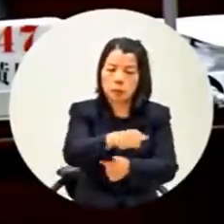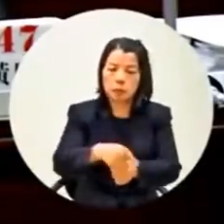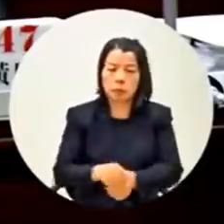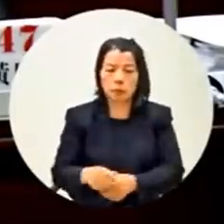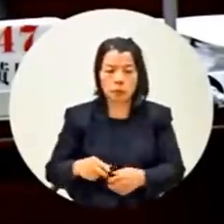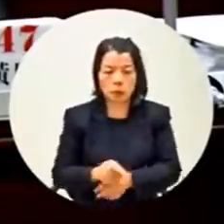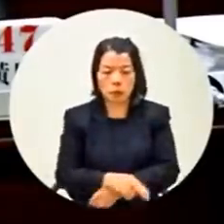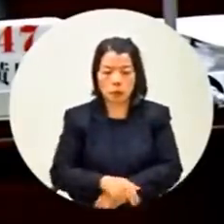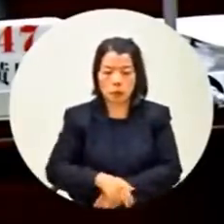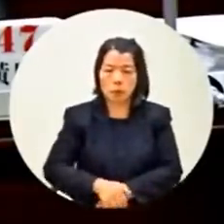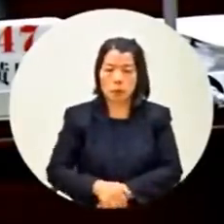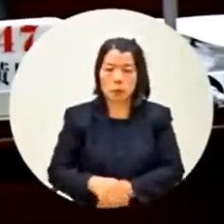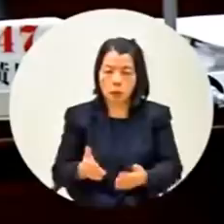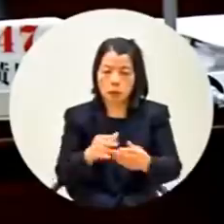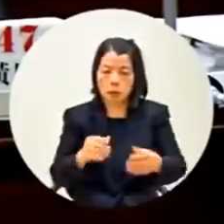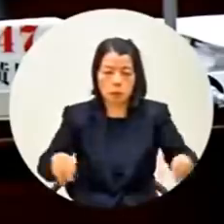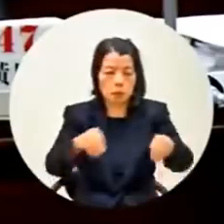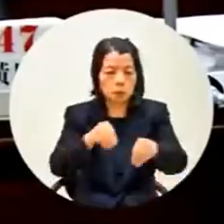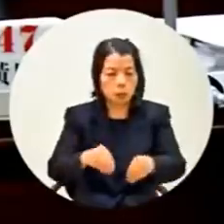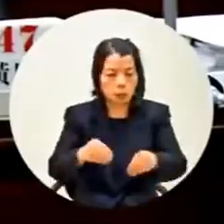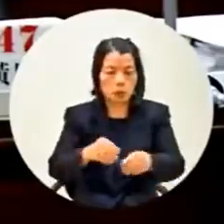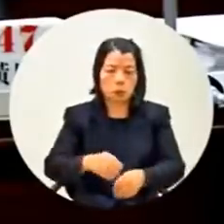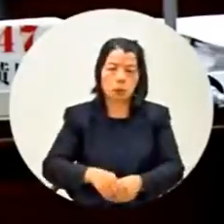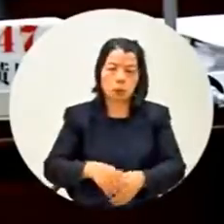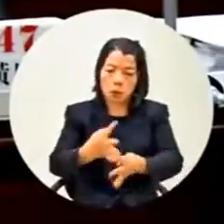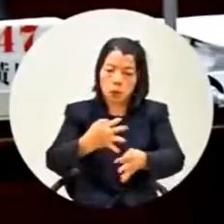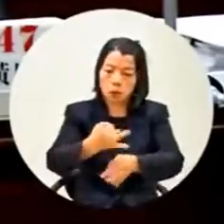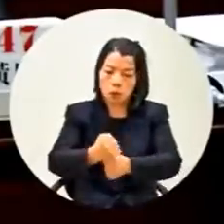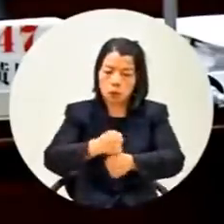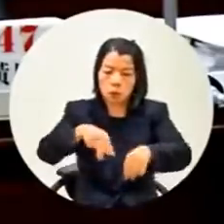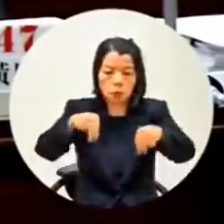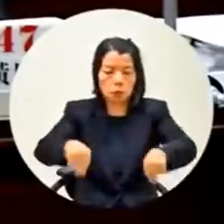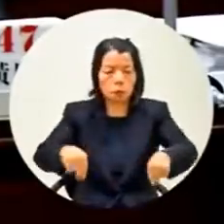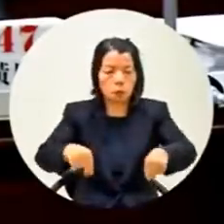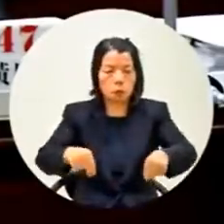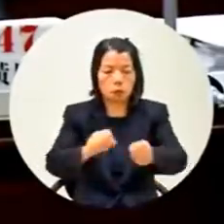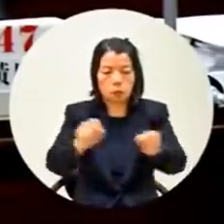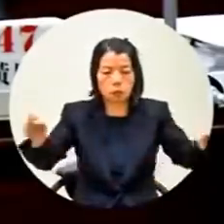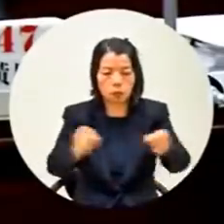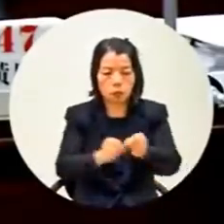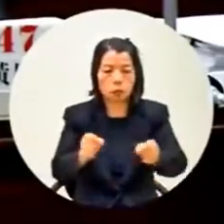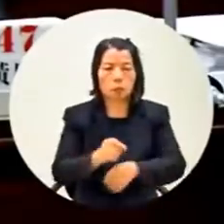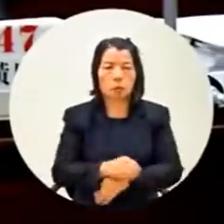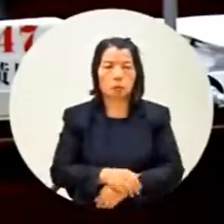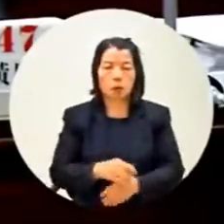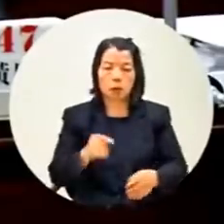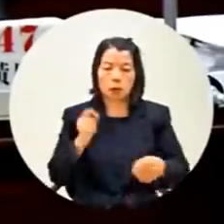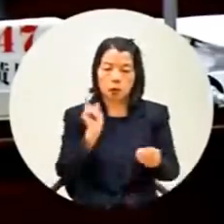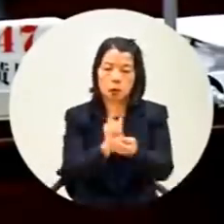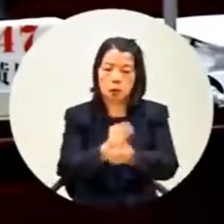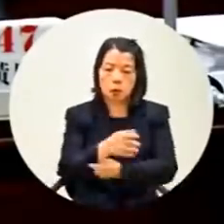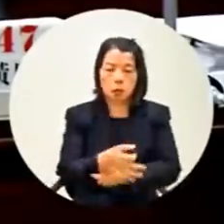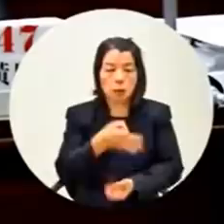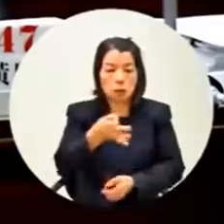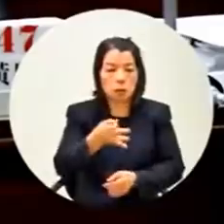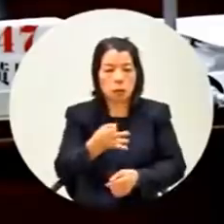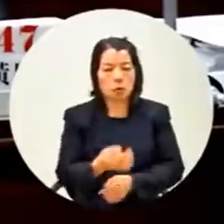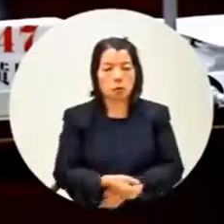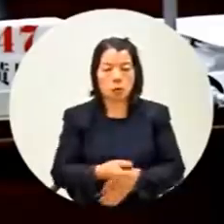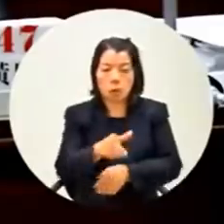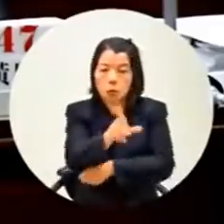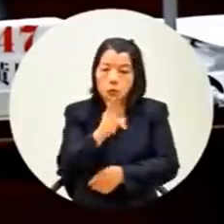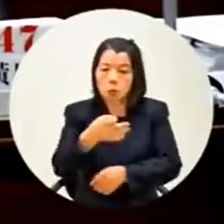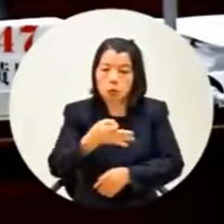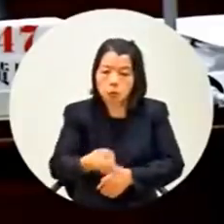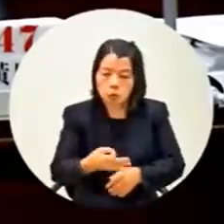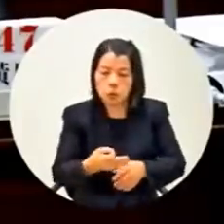到底租约要多久，然后他还讲说要多高的租金。为什么？因为他说如果